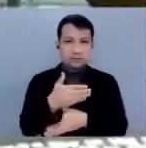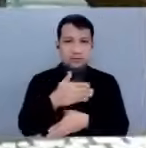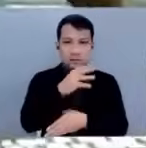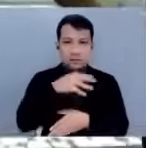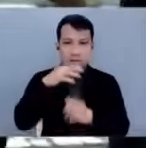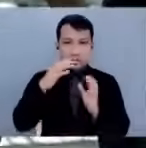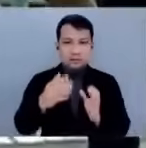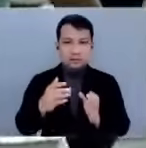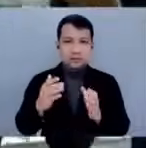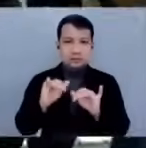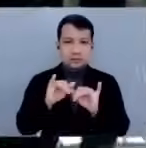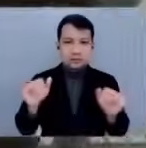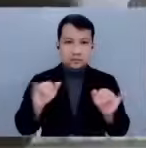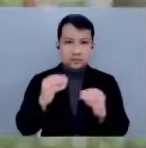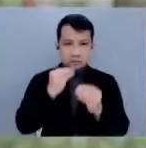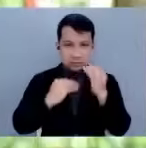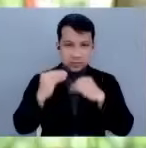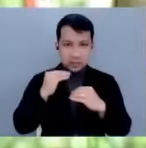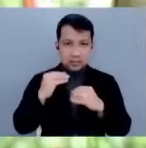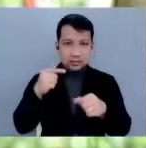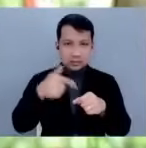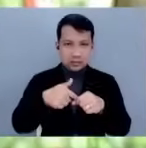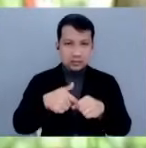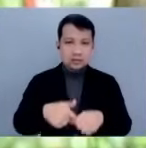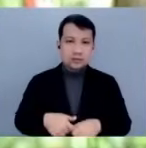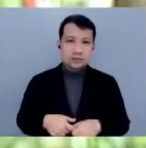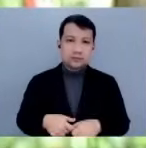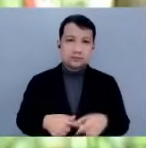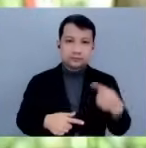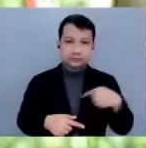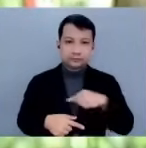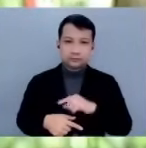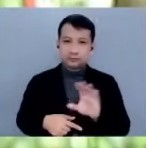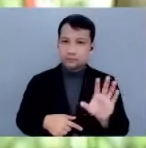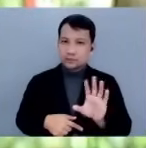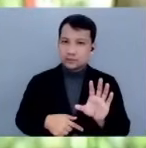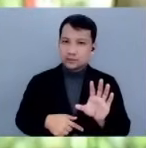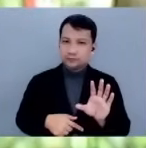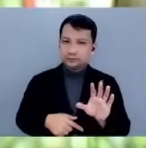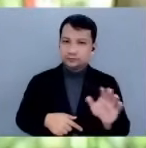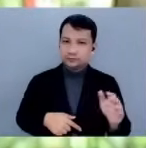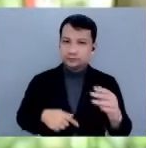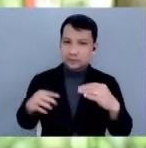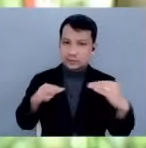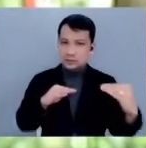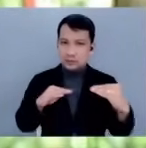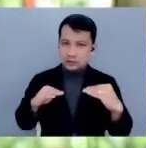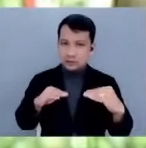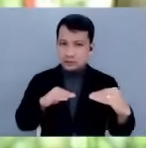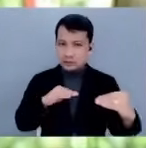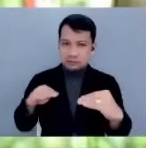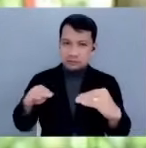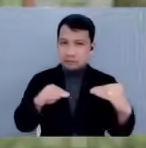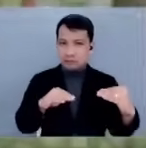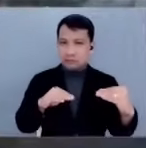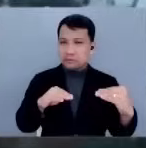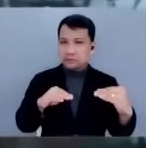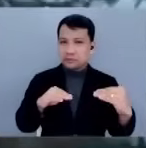gaya ng pagkain at gasolina. Hindi po natin balak makipagpatintero sa mga Chinese